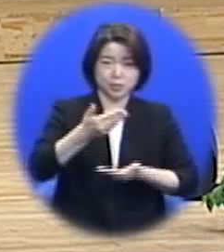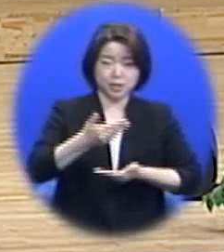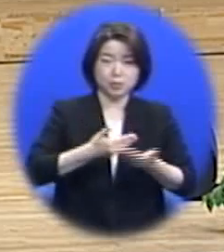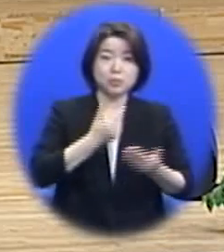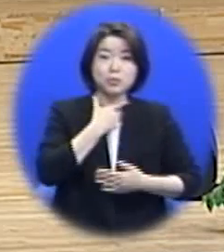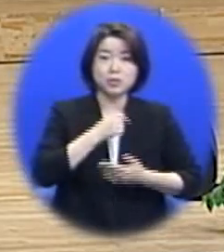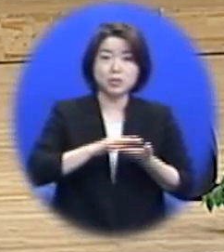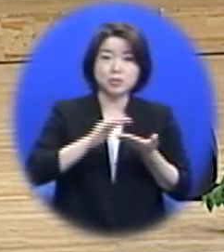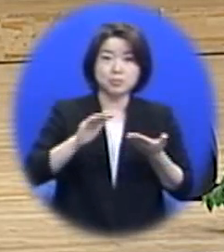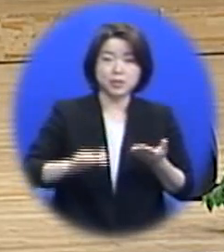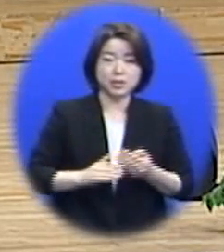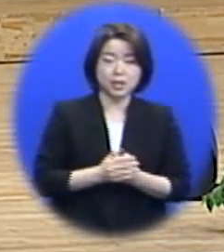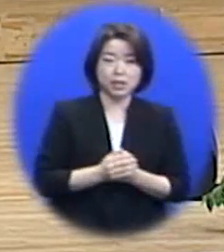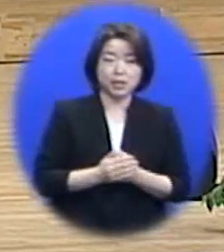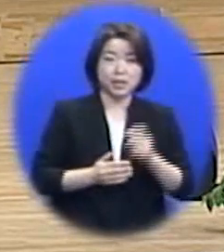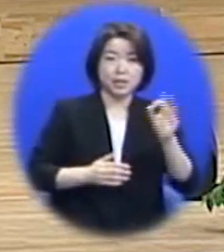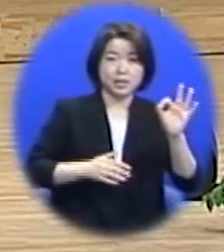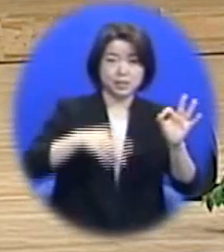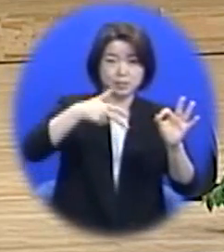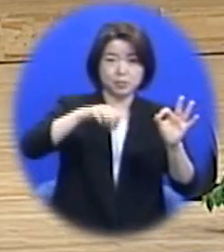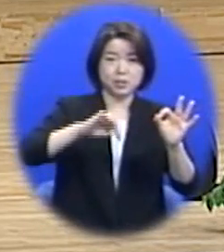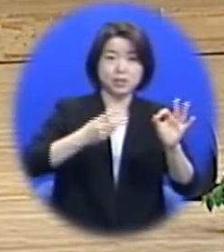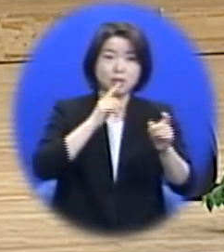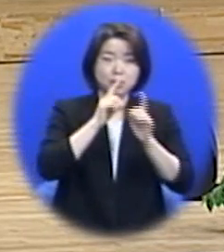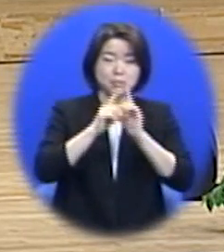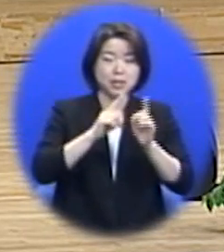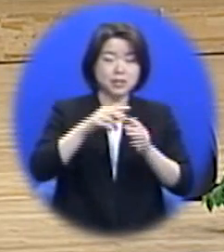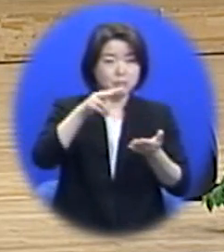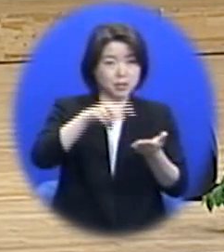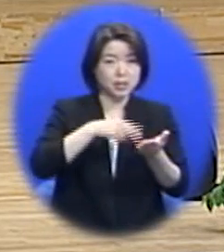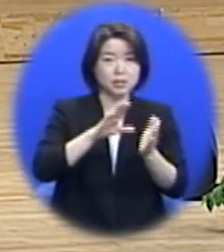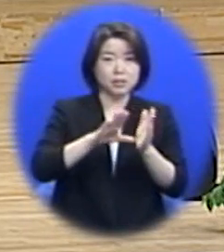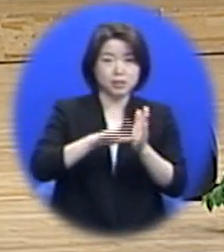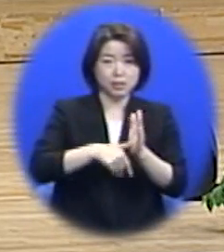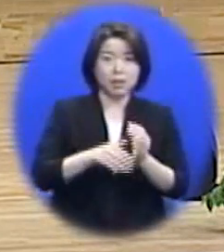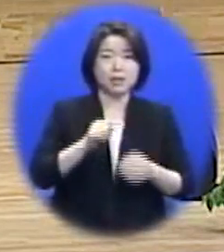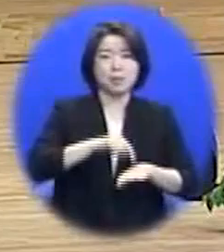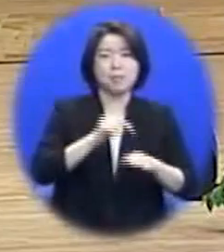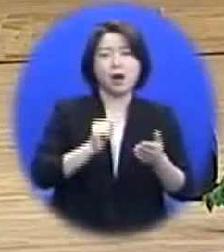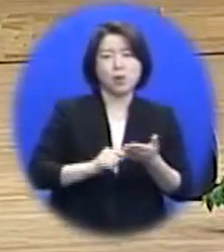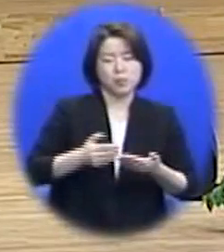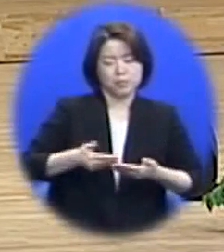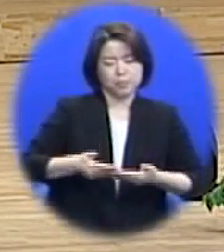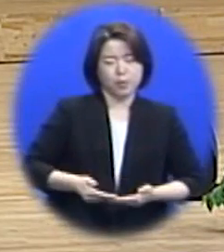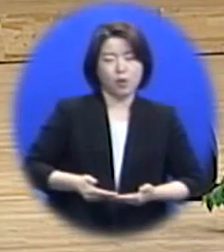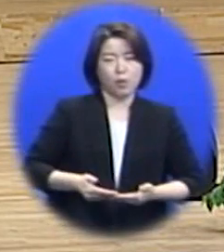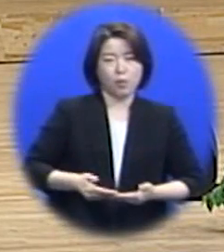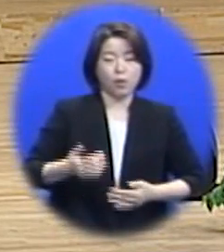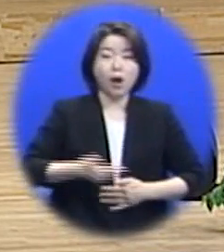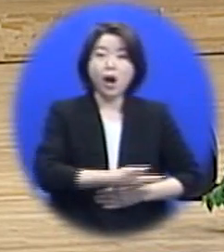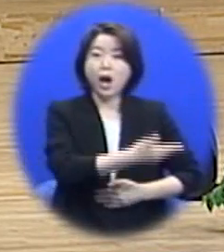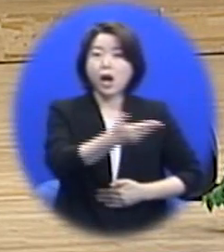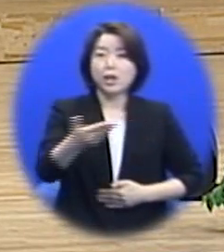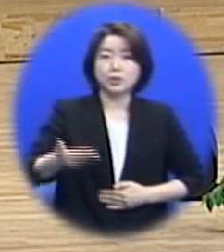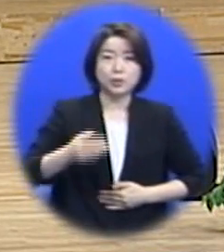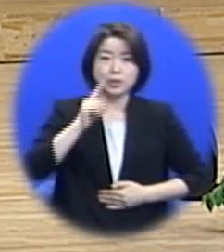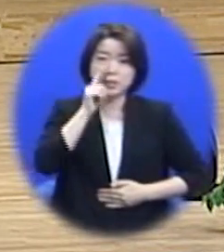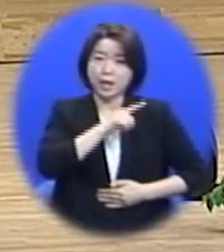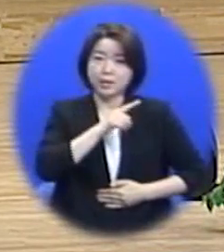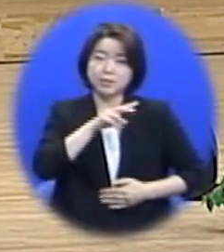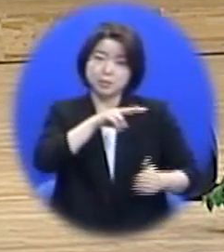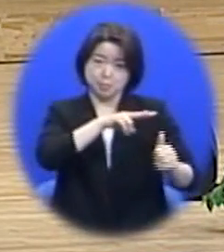아 10절 말씀을 읽으면서 마음이 굉장히 무거워졌습니다 아 너희는 악을